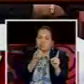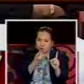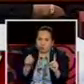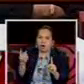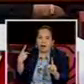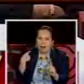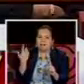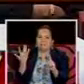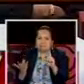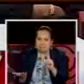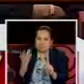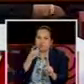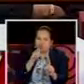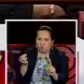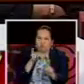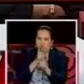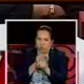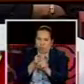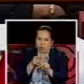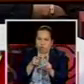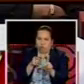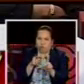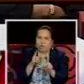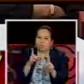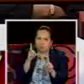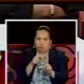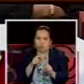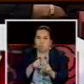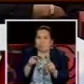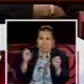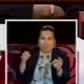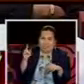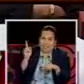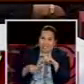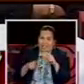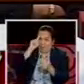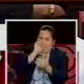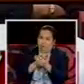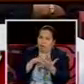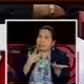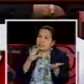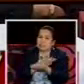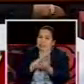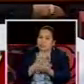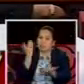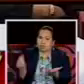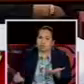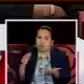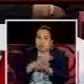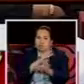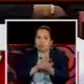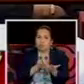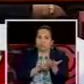ako makukumbinse kung wala hong dokumento o katibayan na